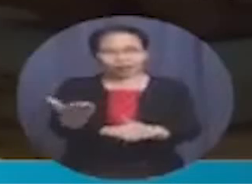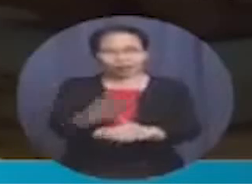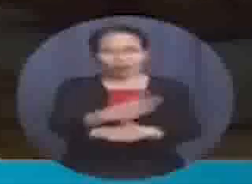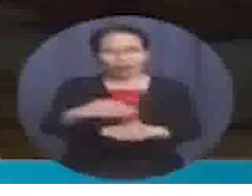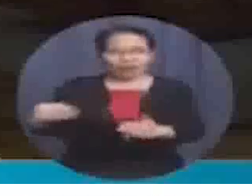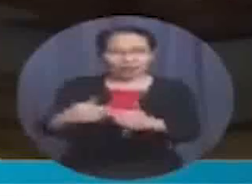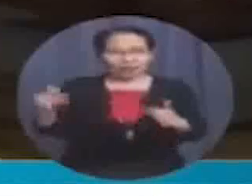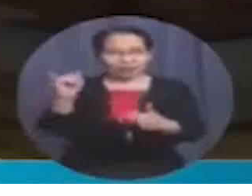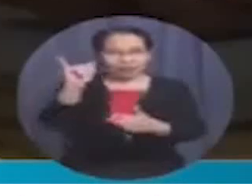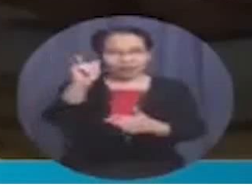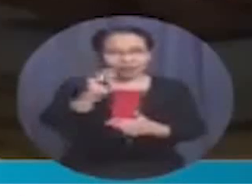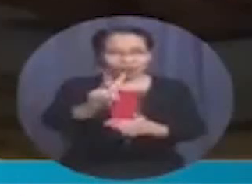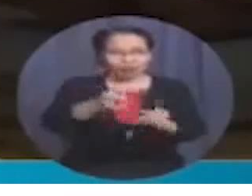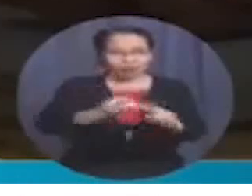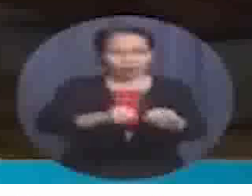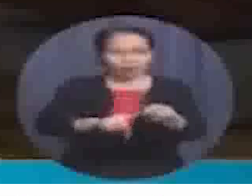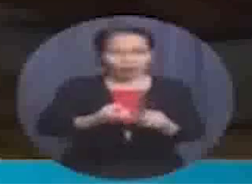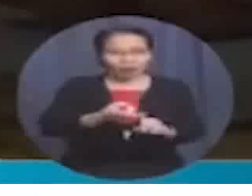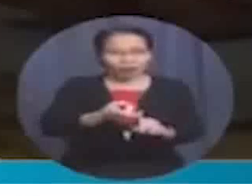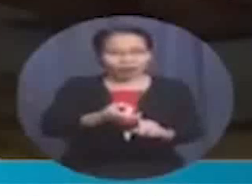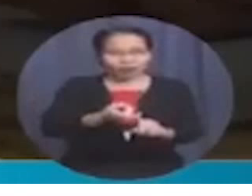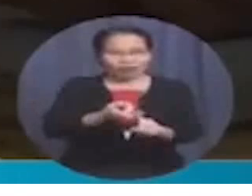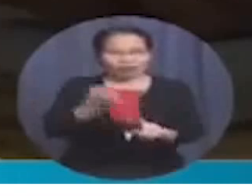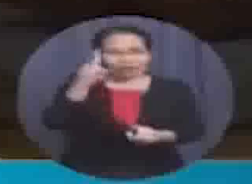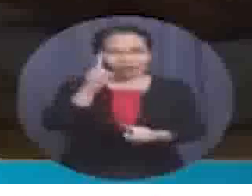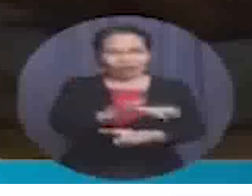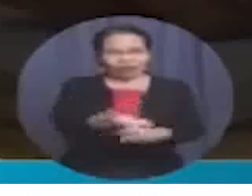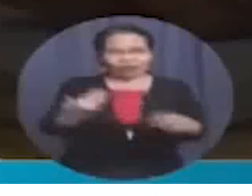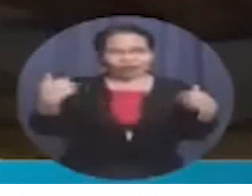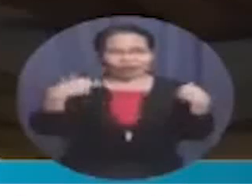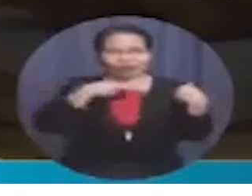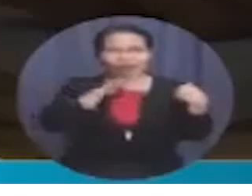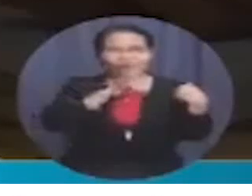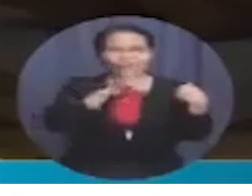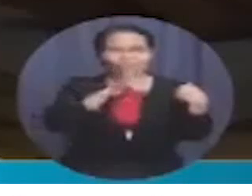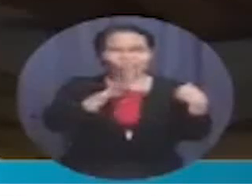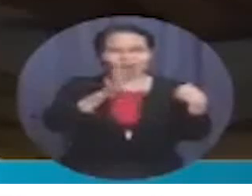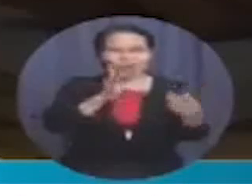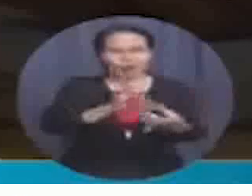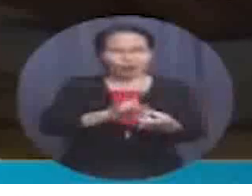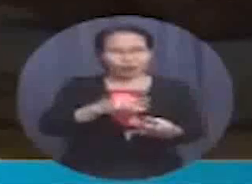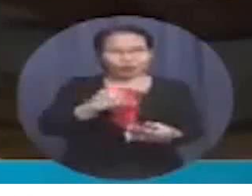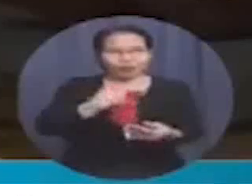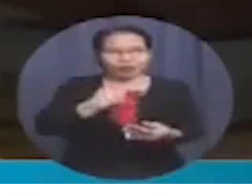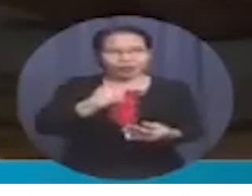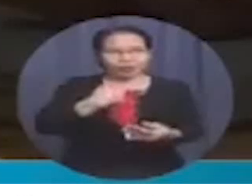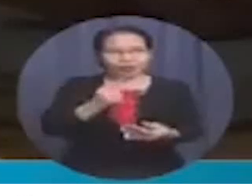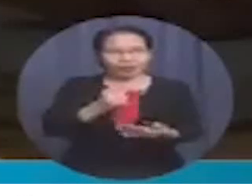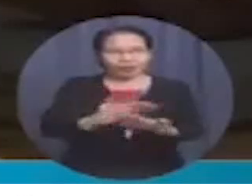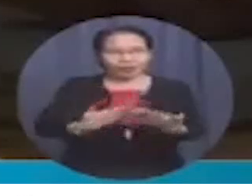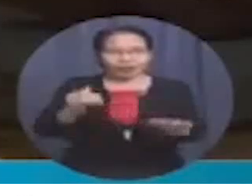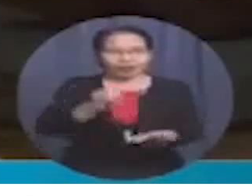laban sa iyo at laban sa iyong dalawang kaibigan, sapagkat hindi kayo